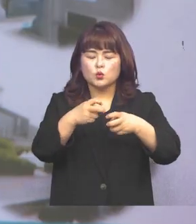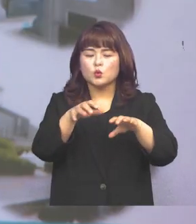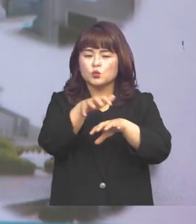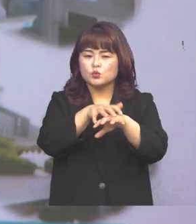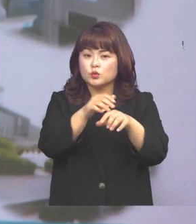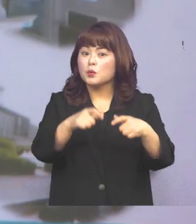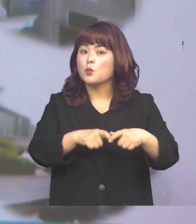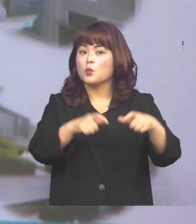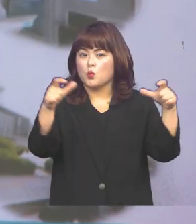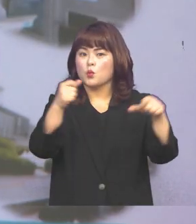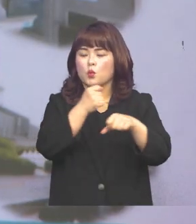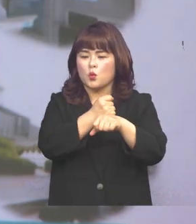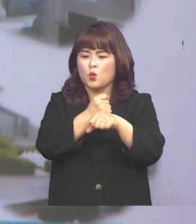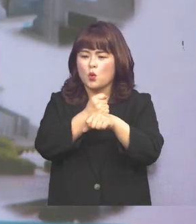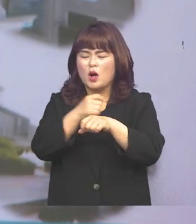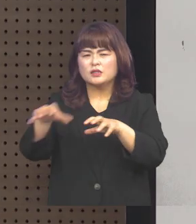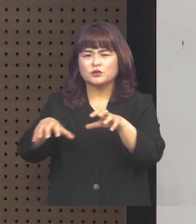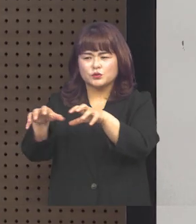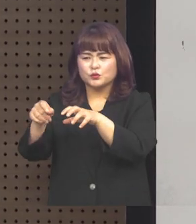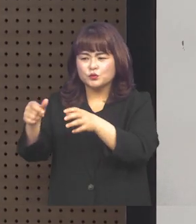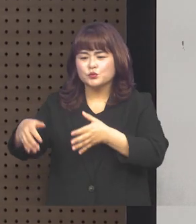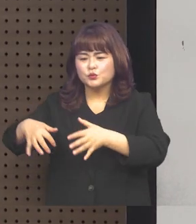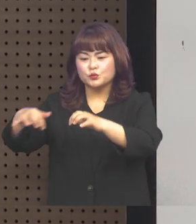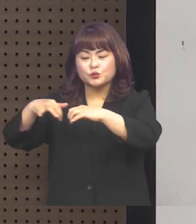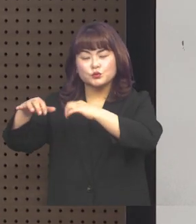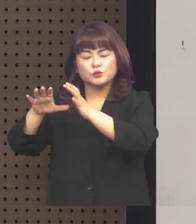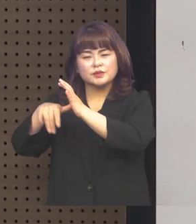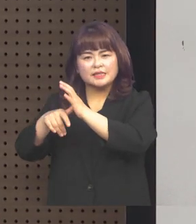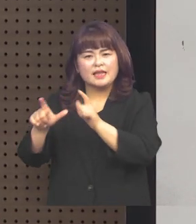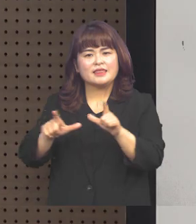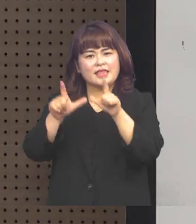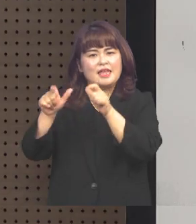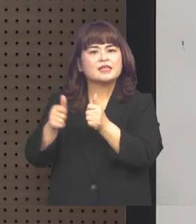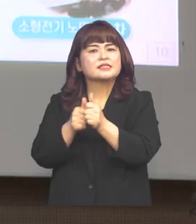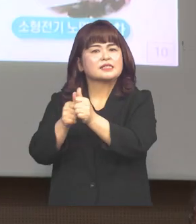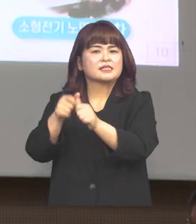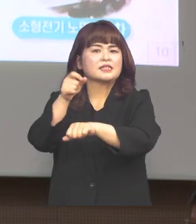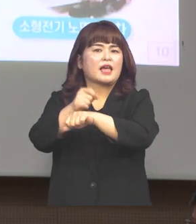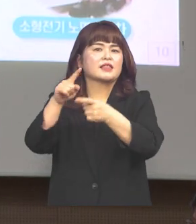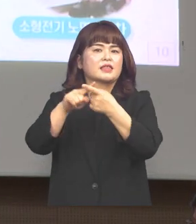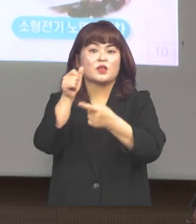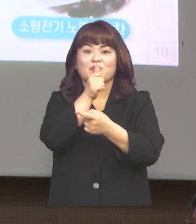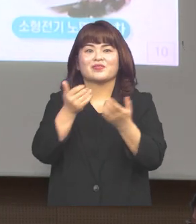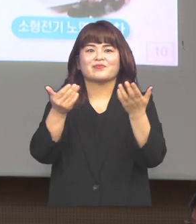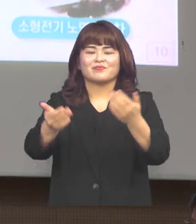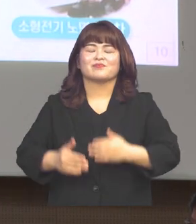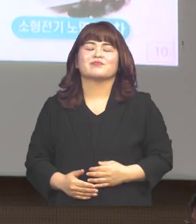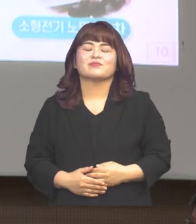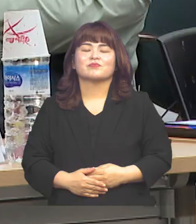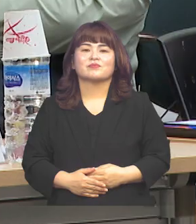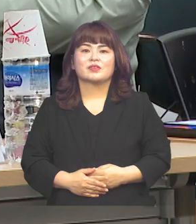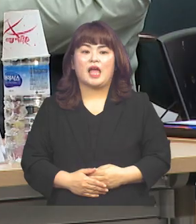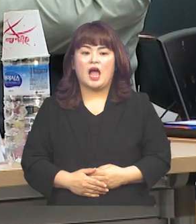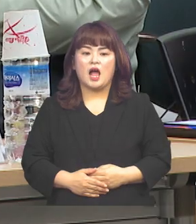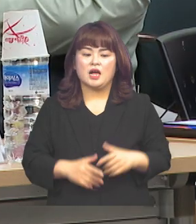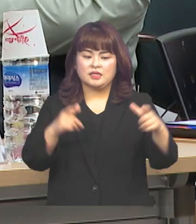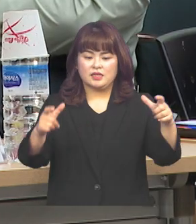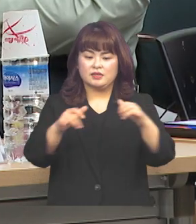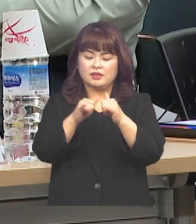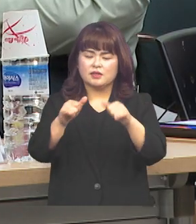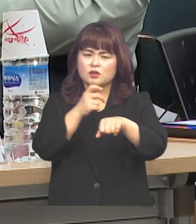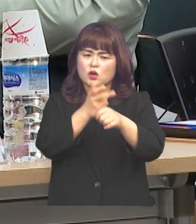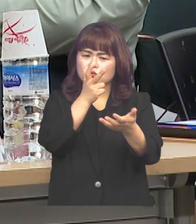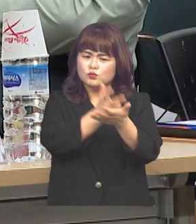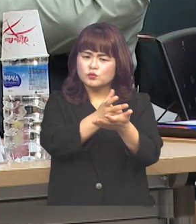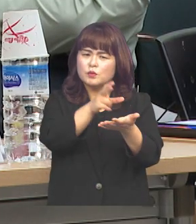더불어 소형 전기 노면 청소차 골목 투입 등 생활 밀착 행정에 대해서도 소개했습니다. 한편